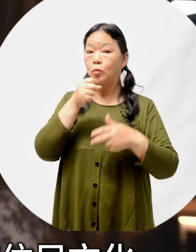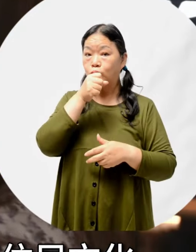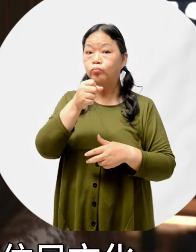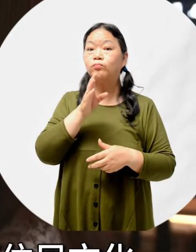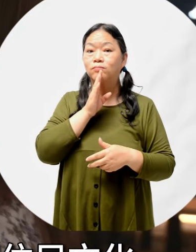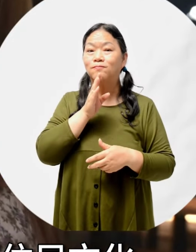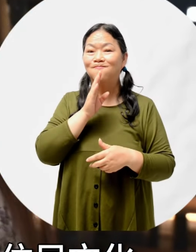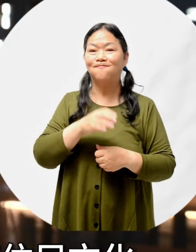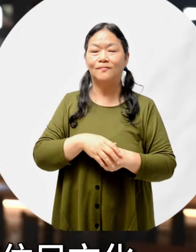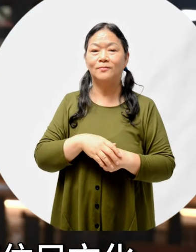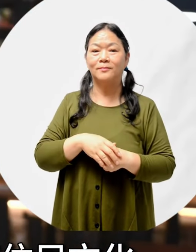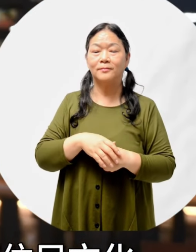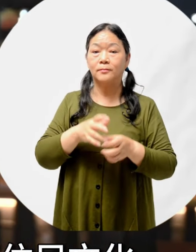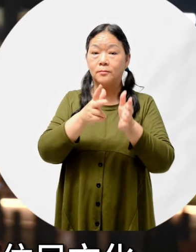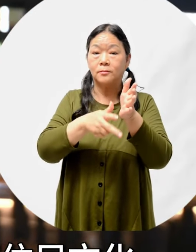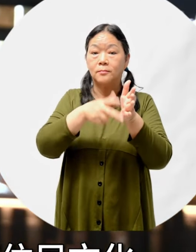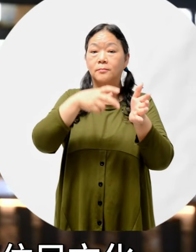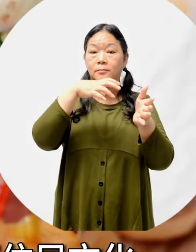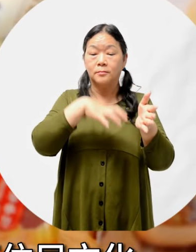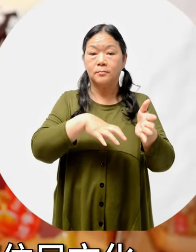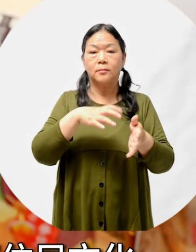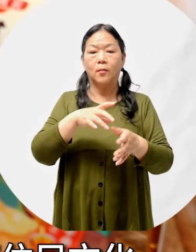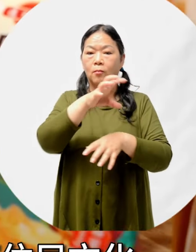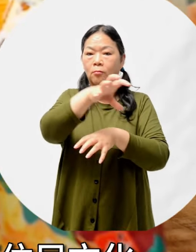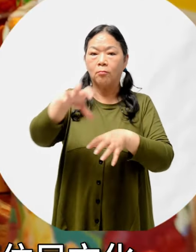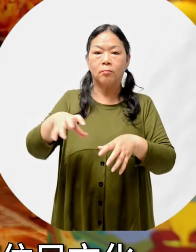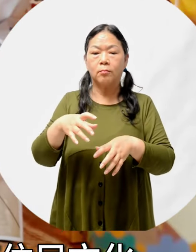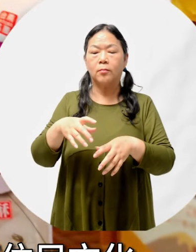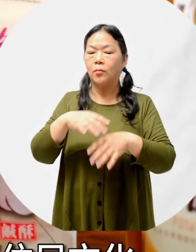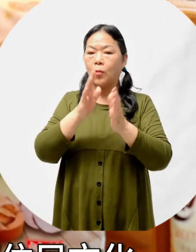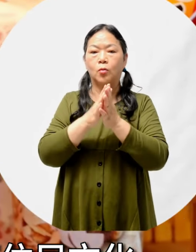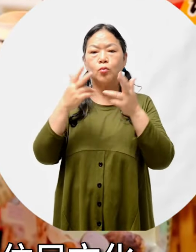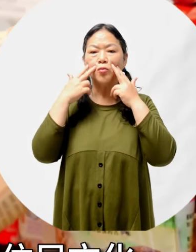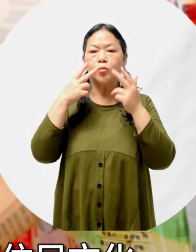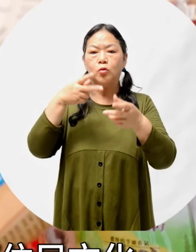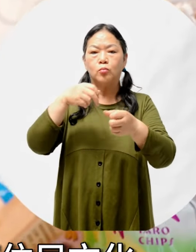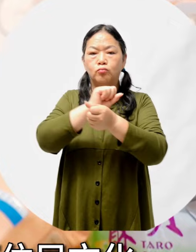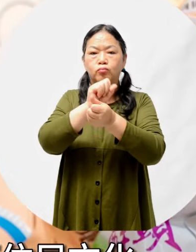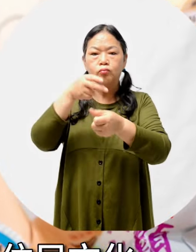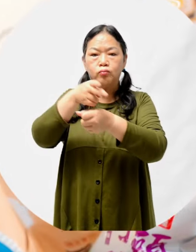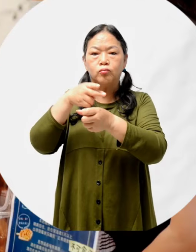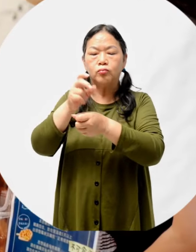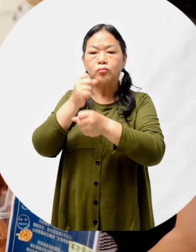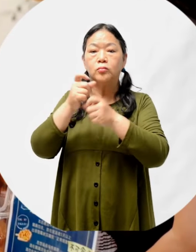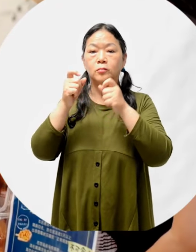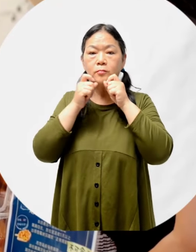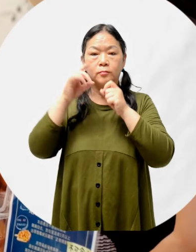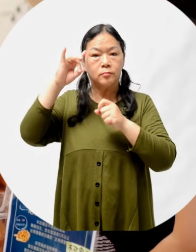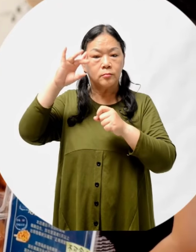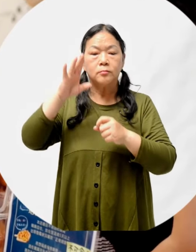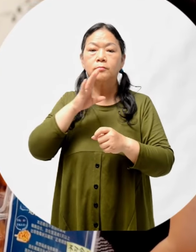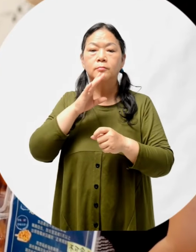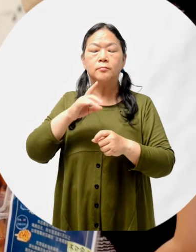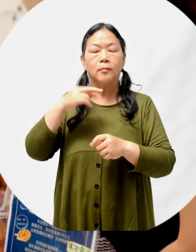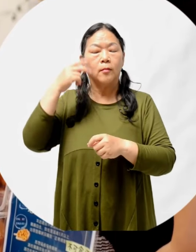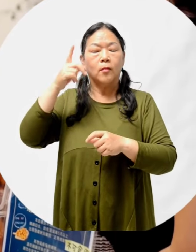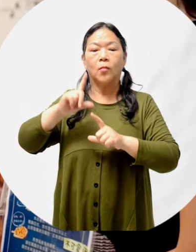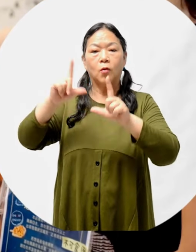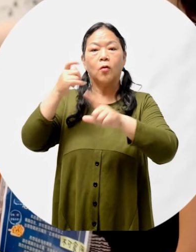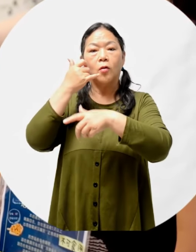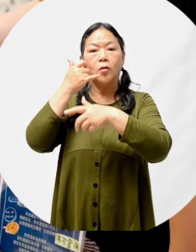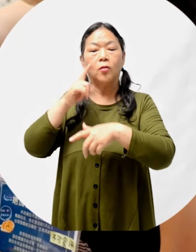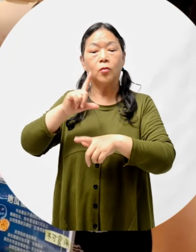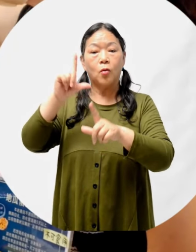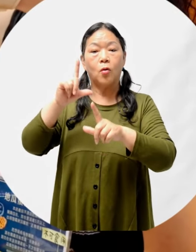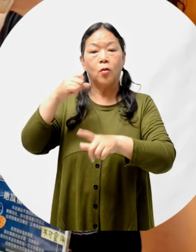可以感受到东台湾的悠闲以及乐天自在的原住民文化。此外还有一些台东的伴手礼